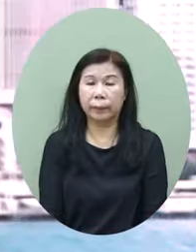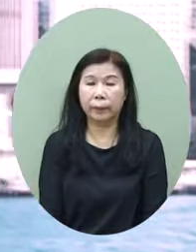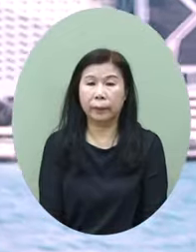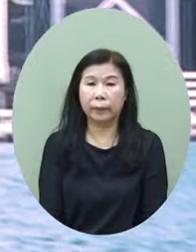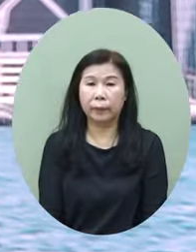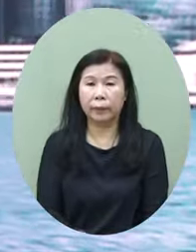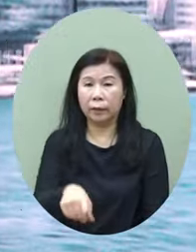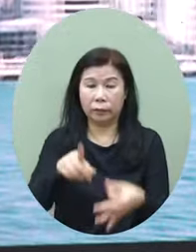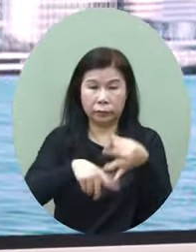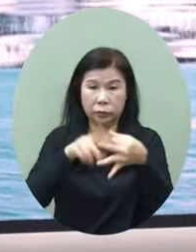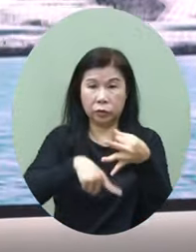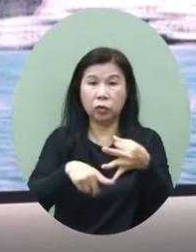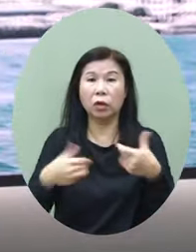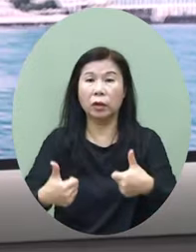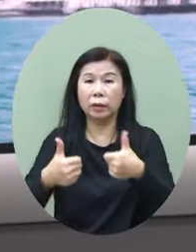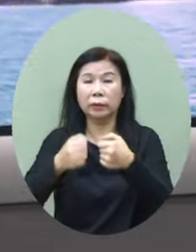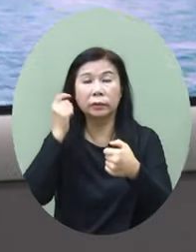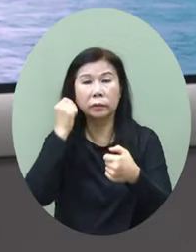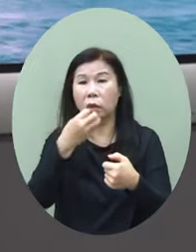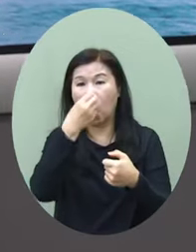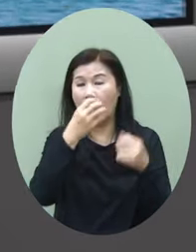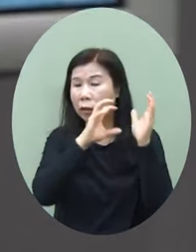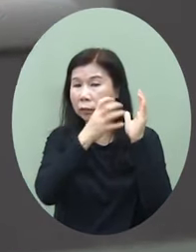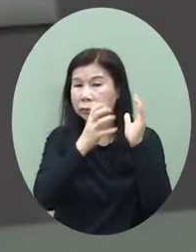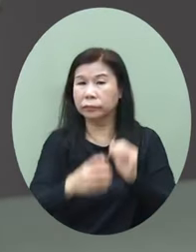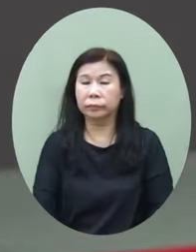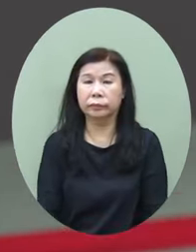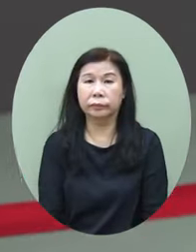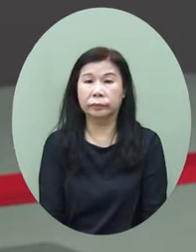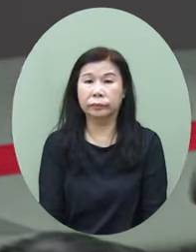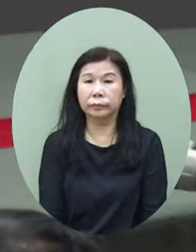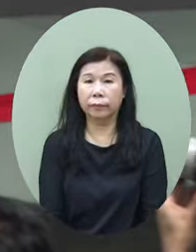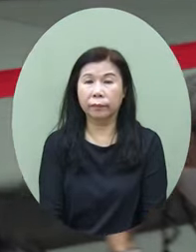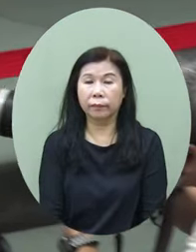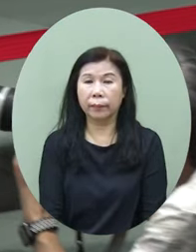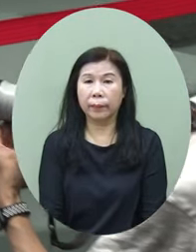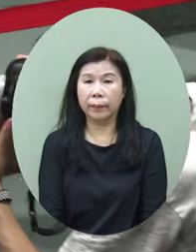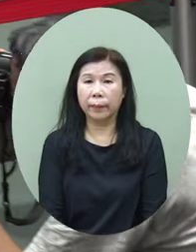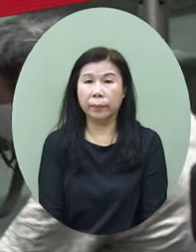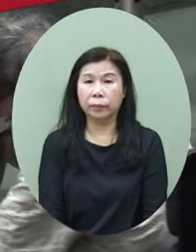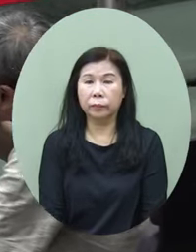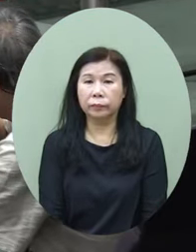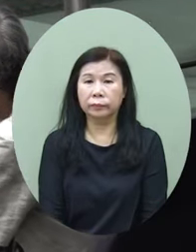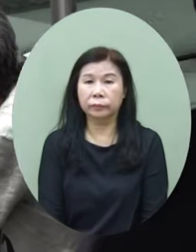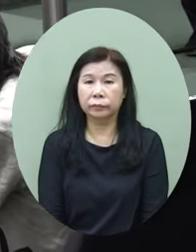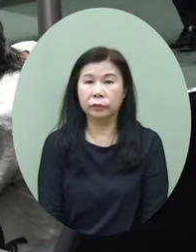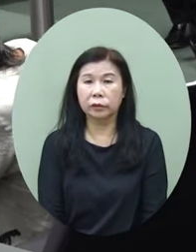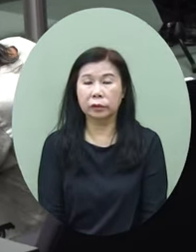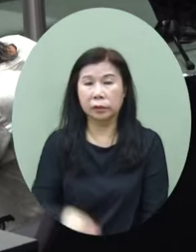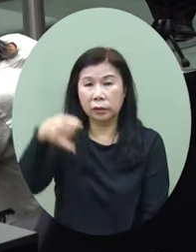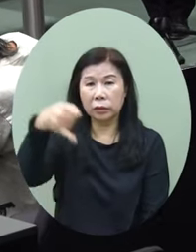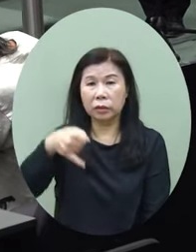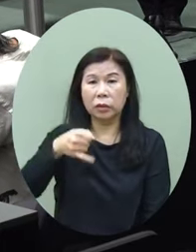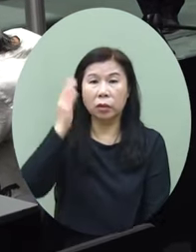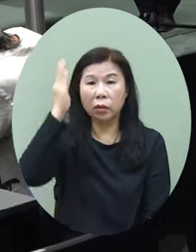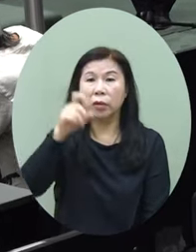請嗨,我是蔡文從RTHK首先,關於疑問在未來的我們看到在翌日